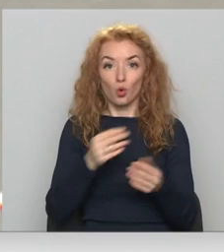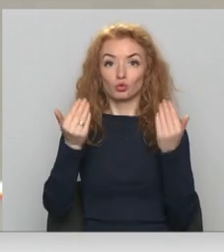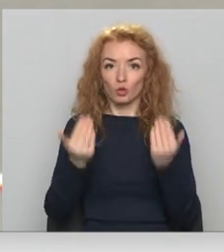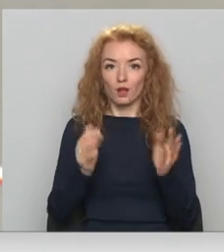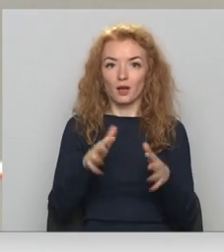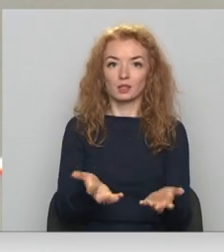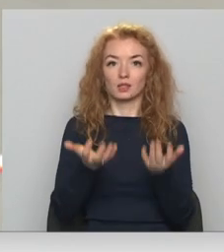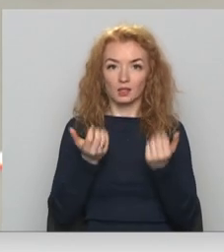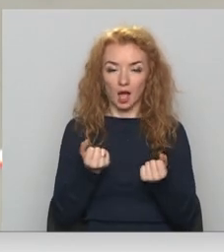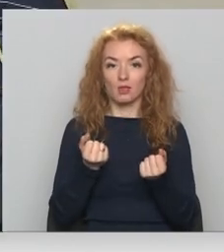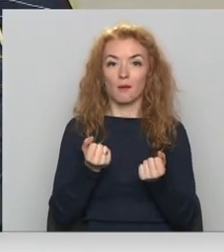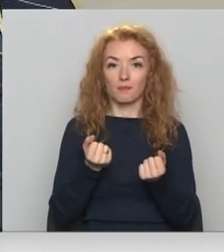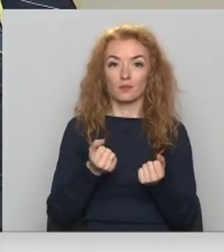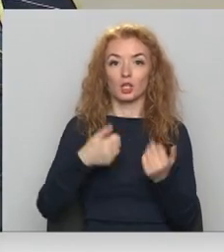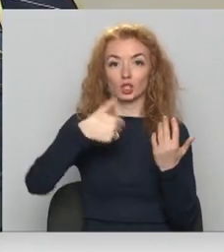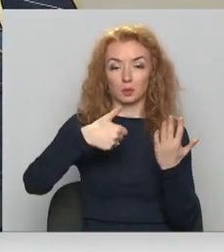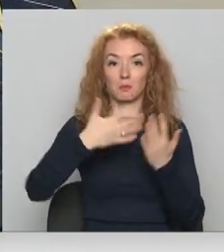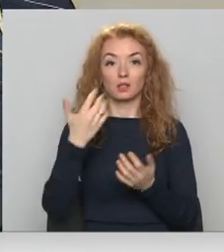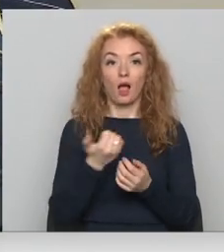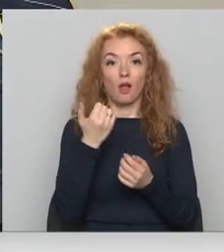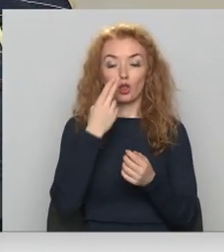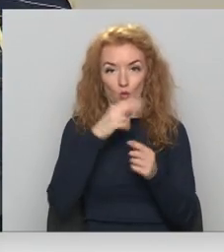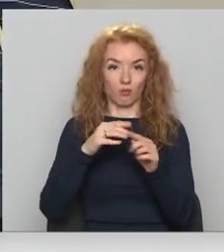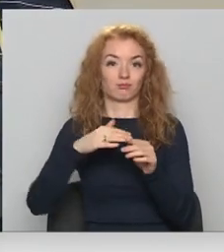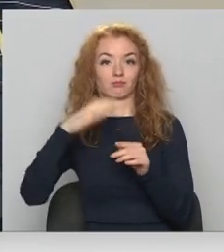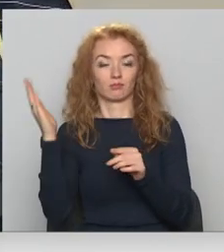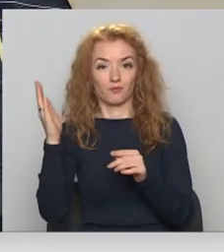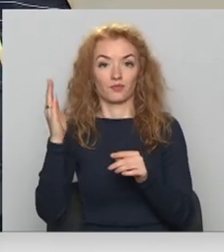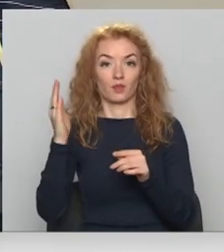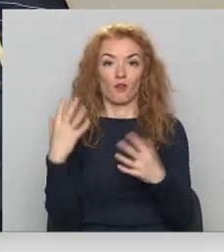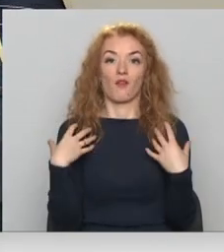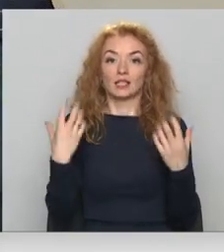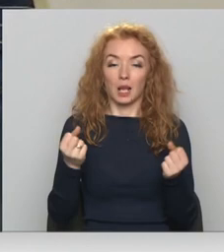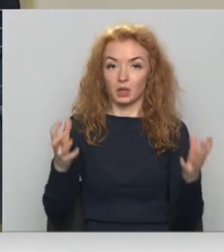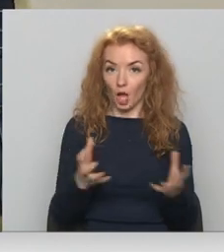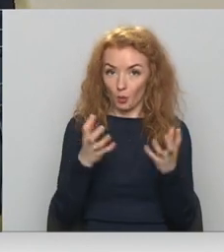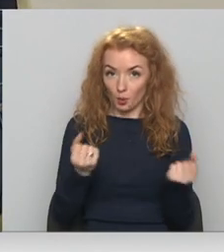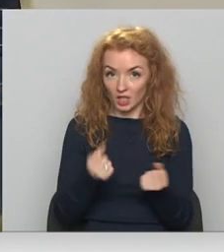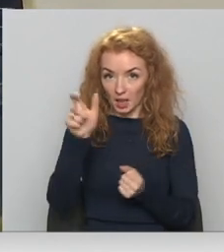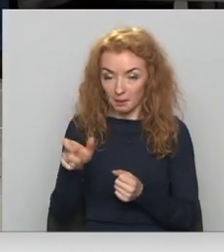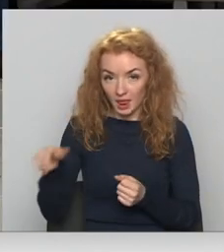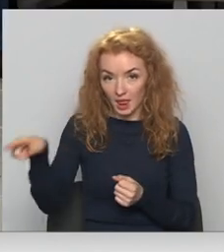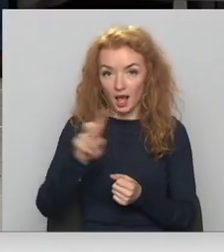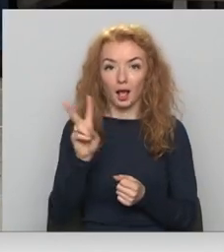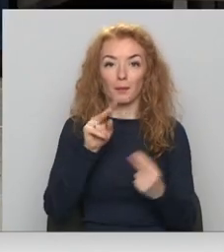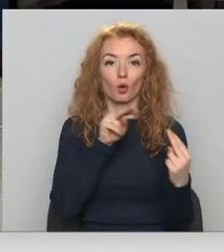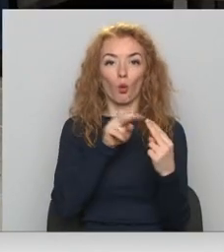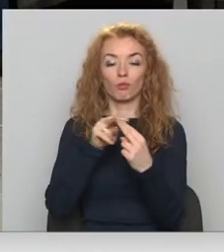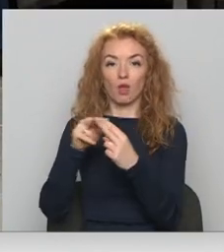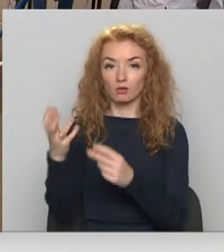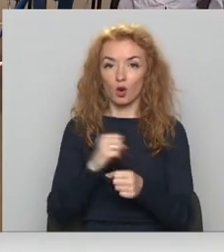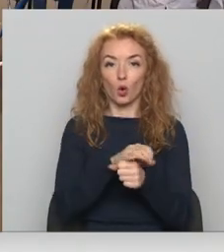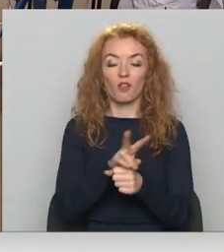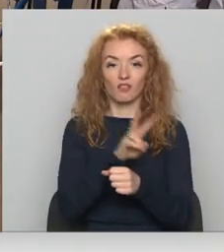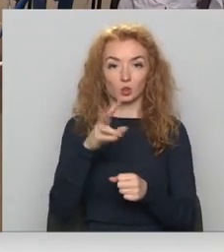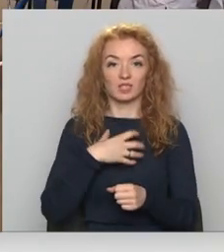saņemt vismaz 65 gadus sasniegušie seniori, veselības aprūpes darbinieki, kam ir saskara ar COVID slimniekiem